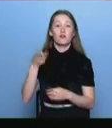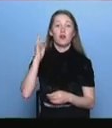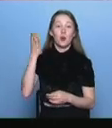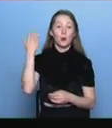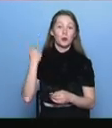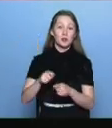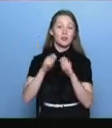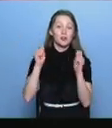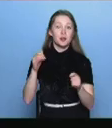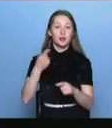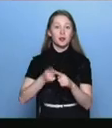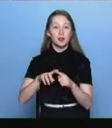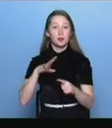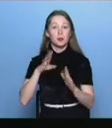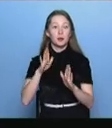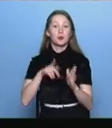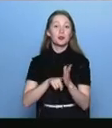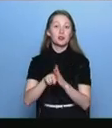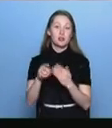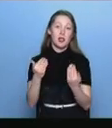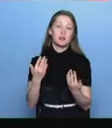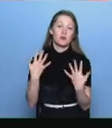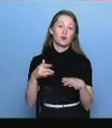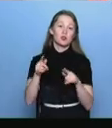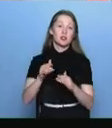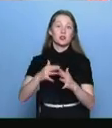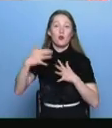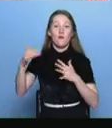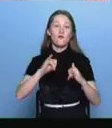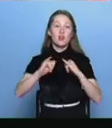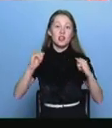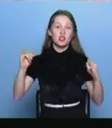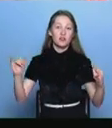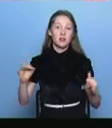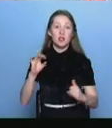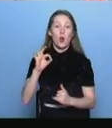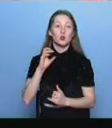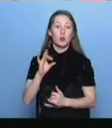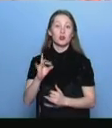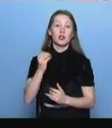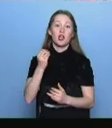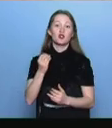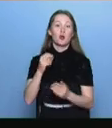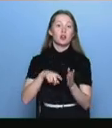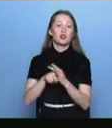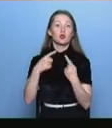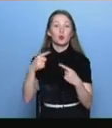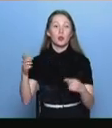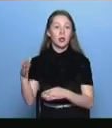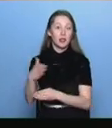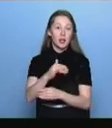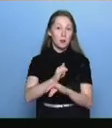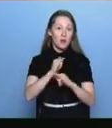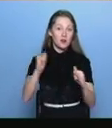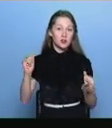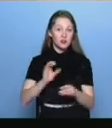хобби, рассказывает Андрей Лепихин. Сегодня здесь уже расширяют цех. Кроме осетров начали выращивать и стерлядь. Правда, мальков пока закупают, но